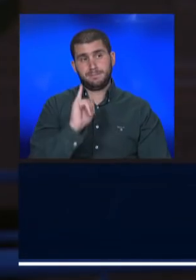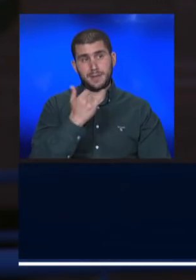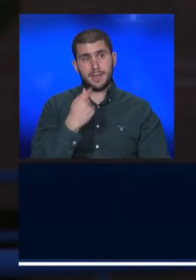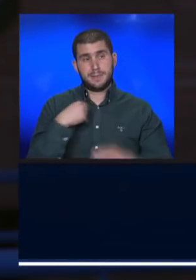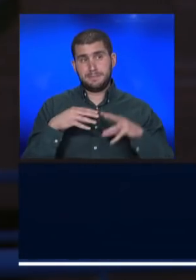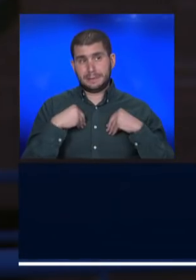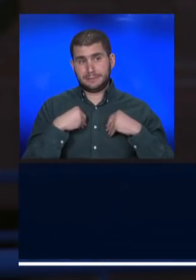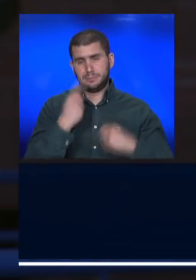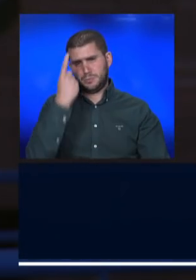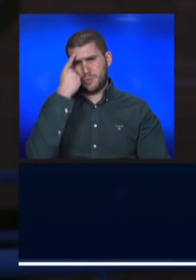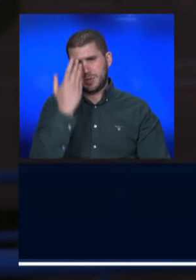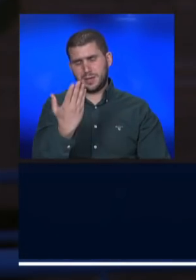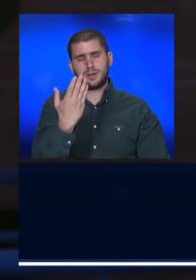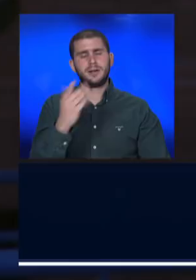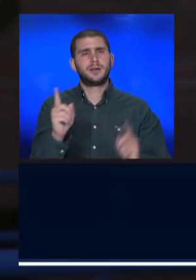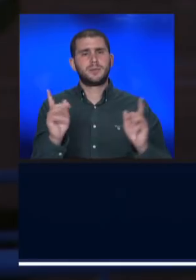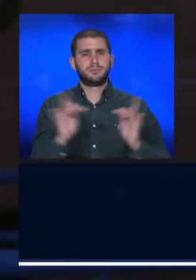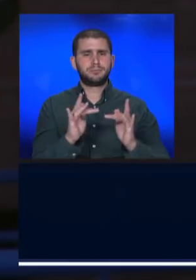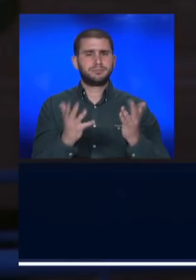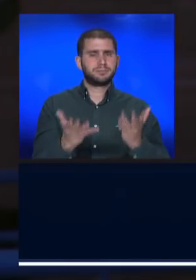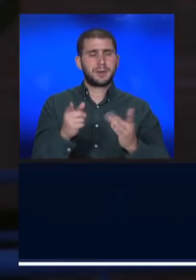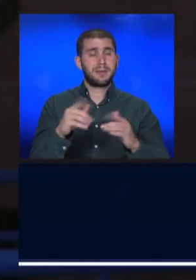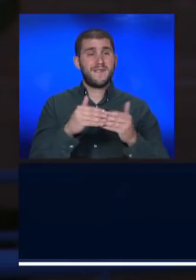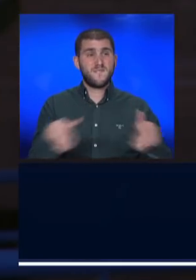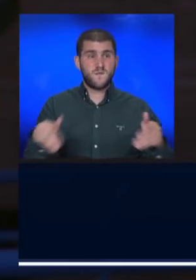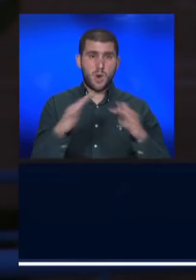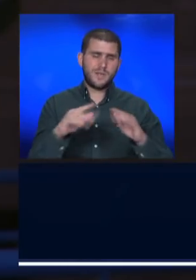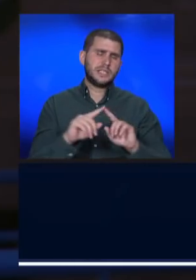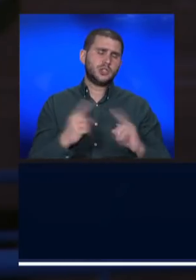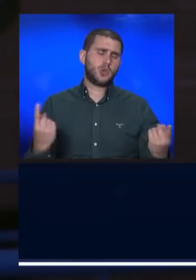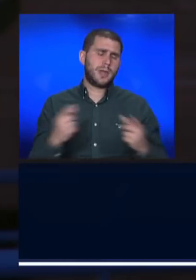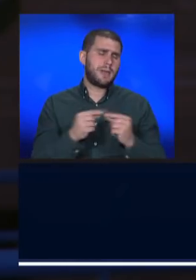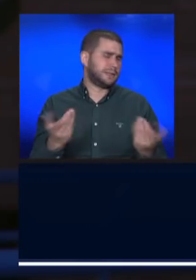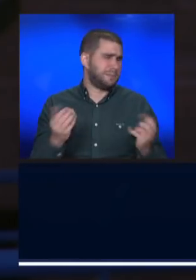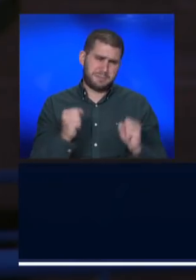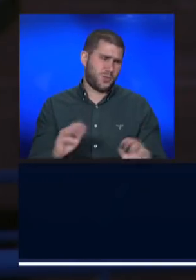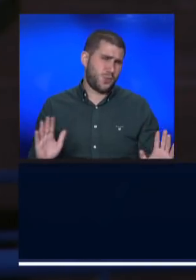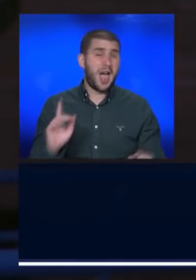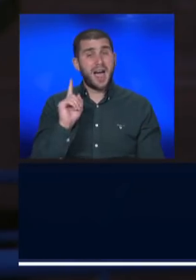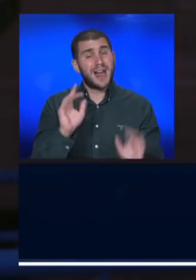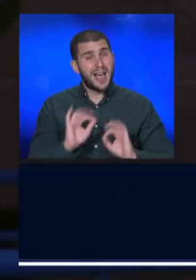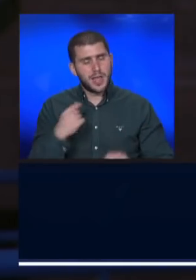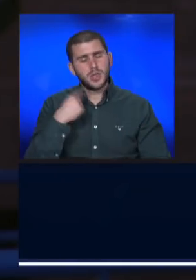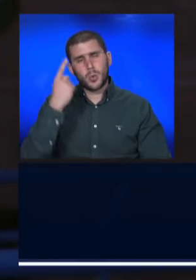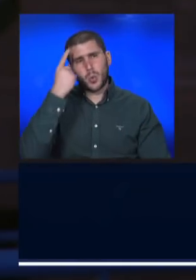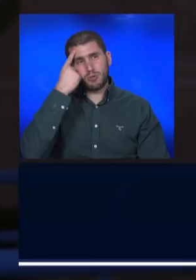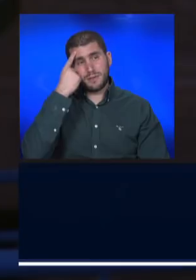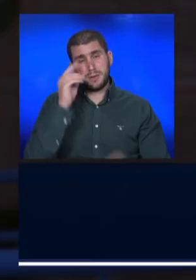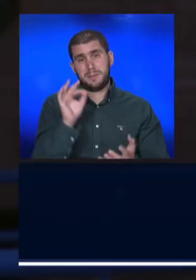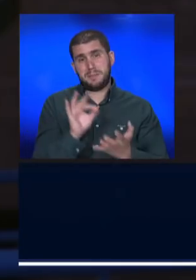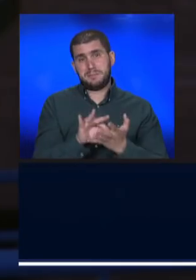מאזן האימה בגבול הלבנוני הוא שונה מעזה, אין ספק. אבל עדיין אני חושב שכאשר חסן